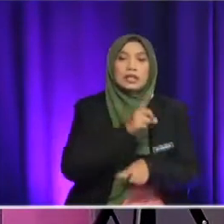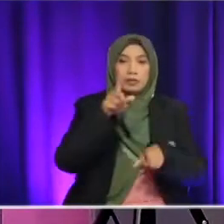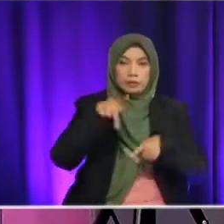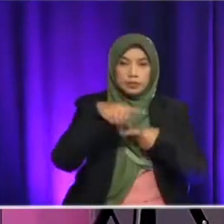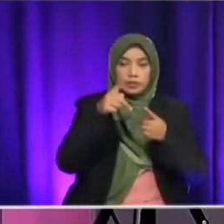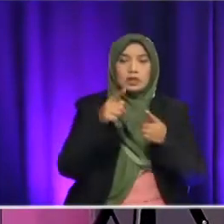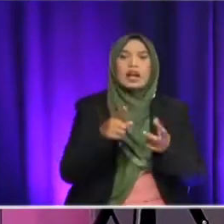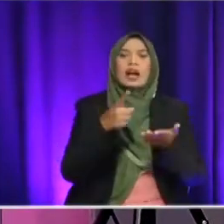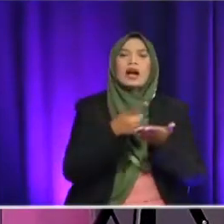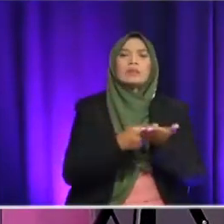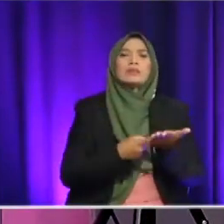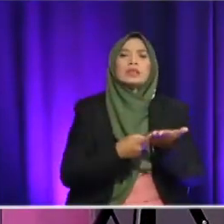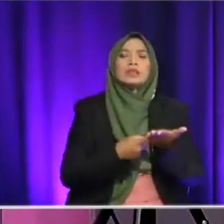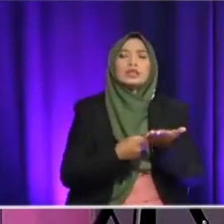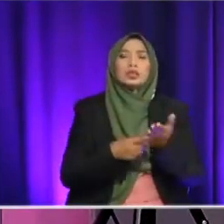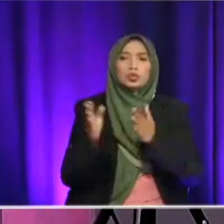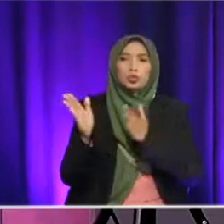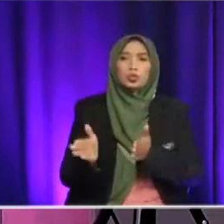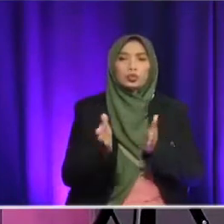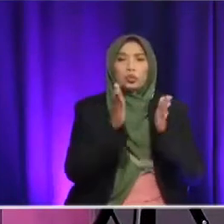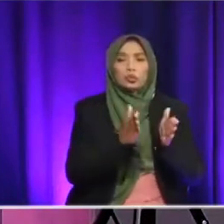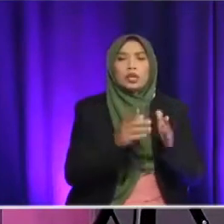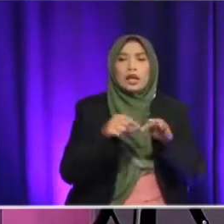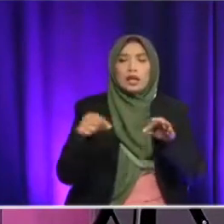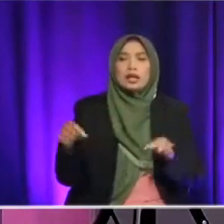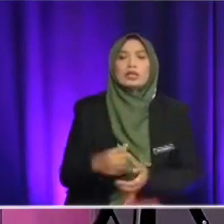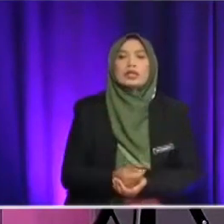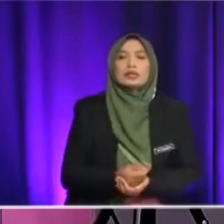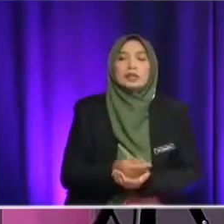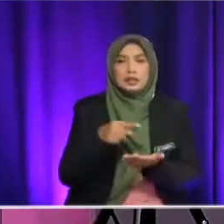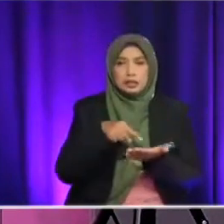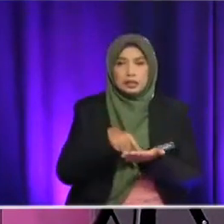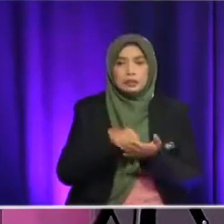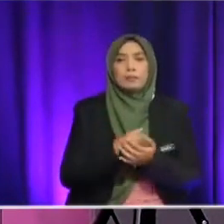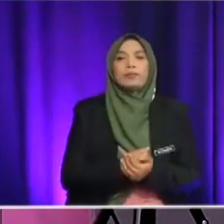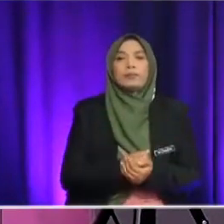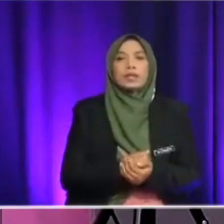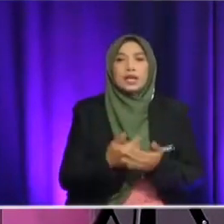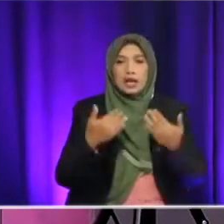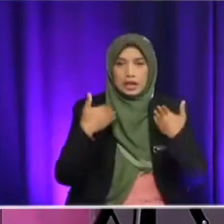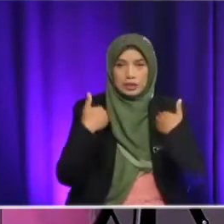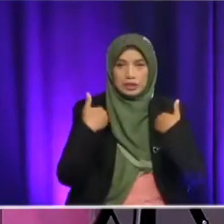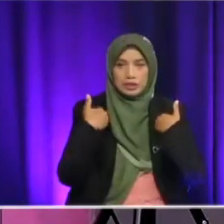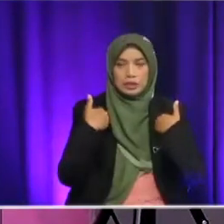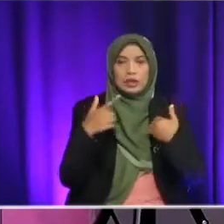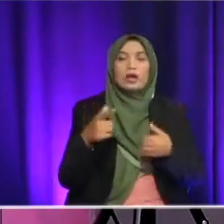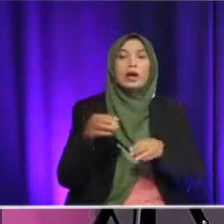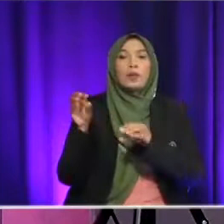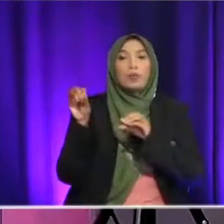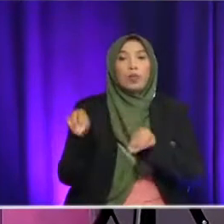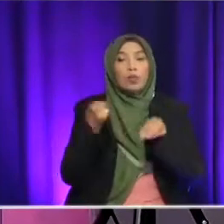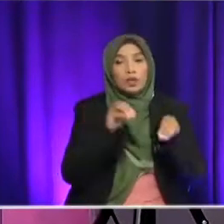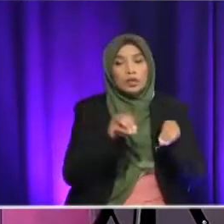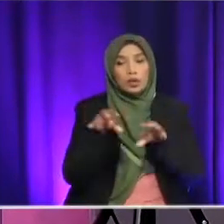yang sebenarnya, susunan ayat topik, ayat hurai, ayat contoh, ayat kesan dan ayat penegasan boleh berubah-ubah